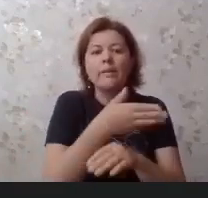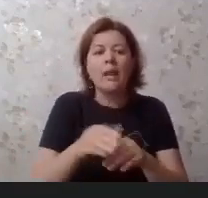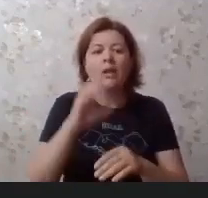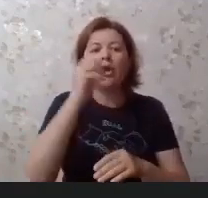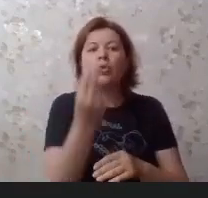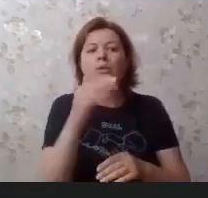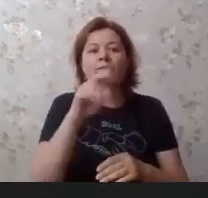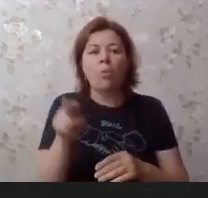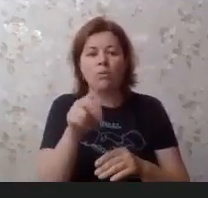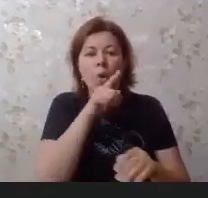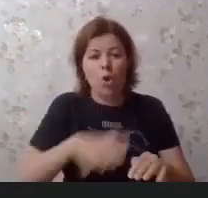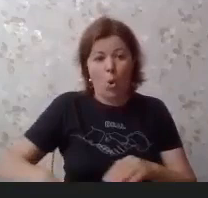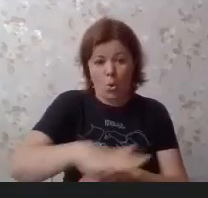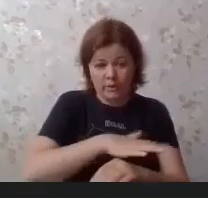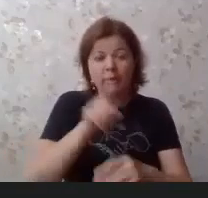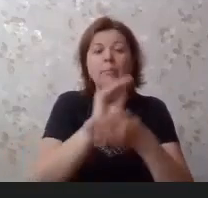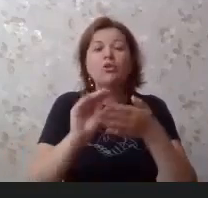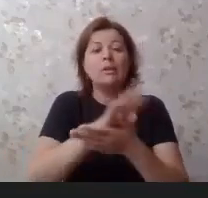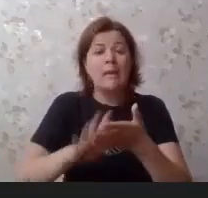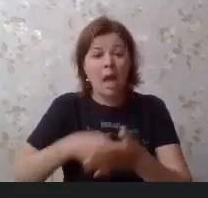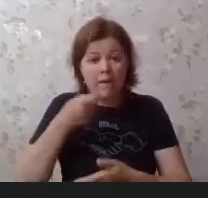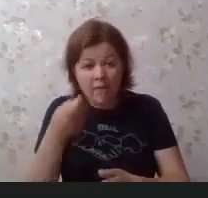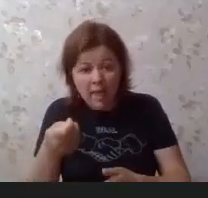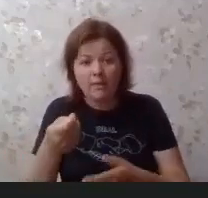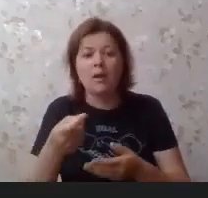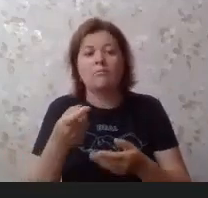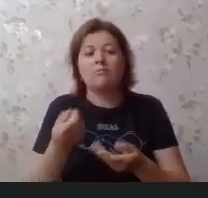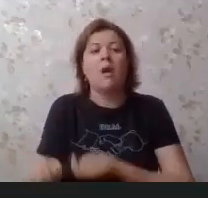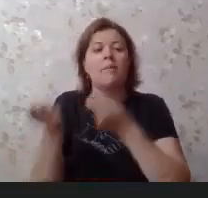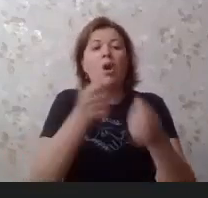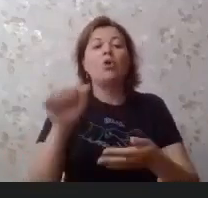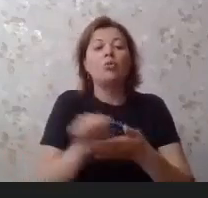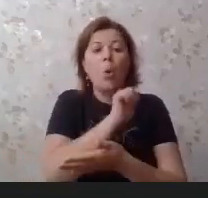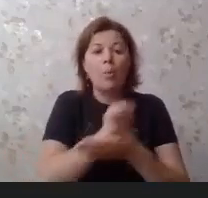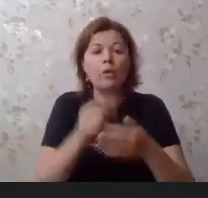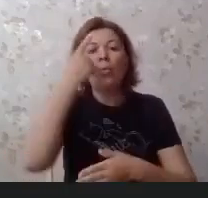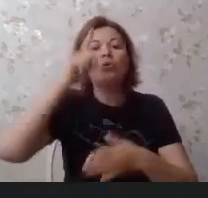Подается заявление и документ, удостоверяющий личность. Ну, или документ,